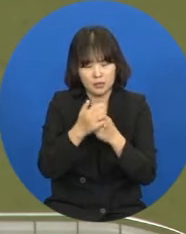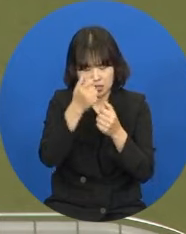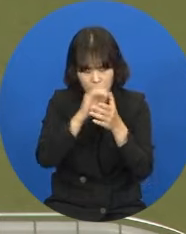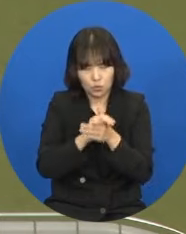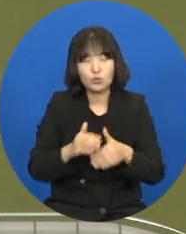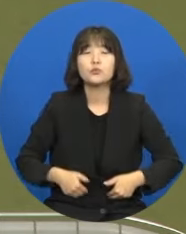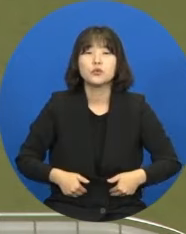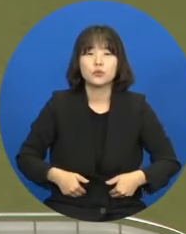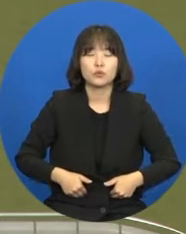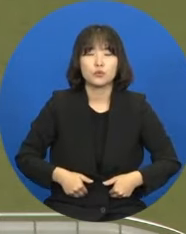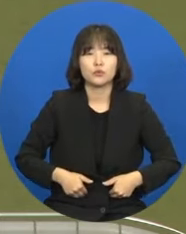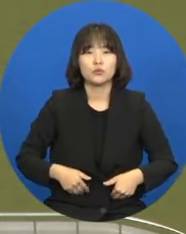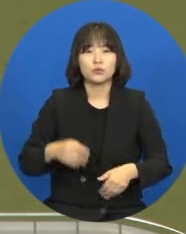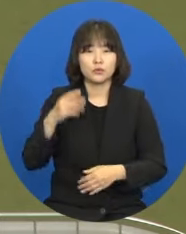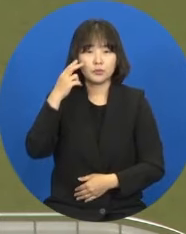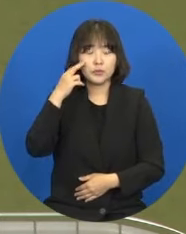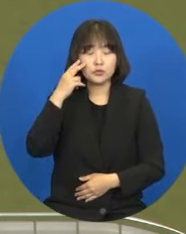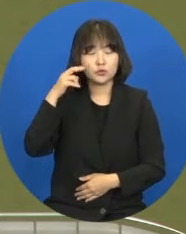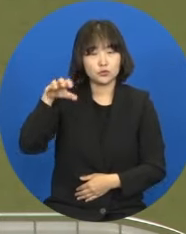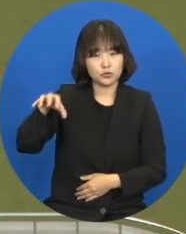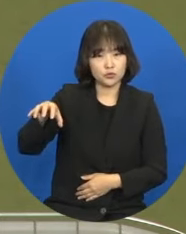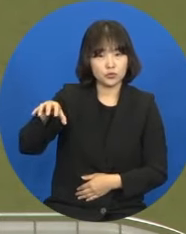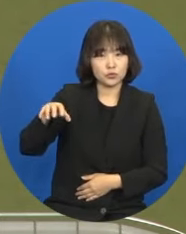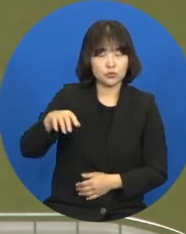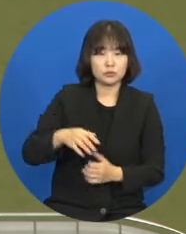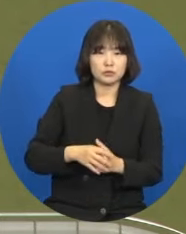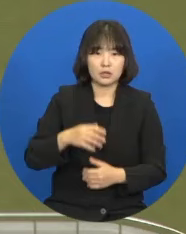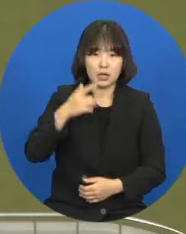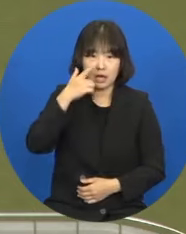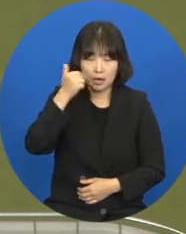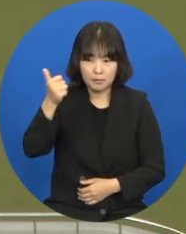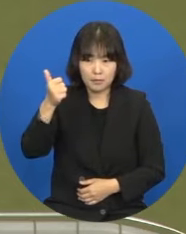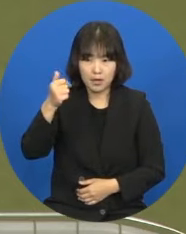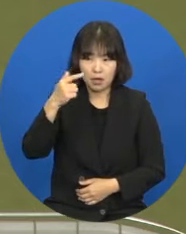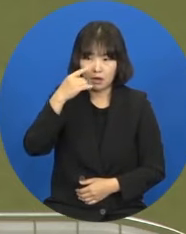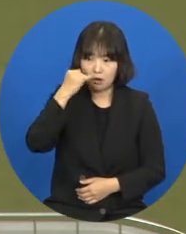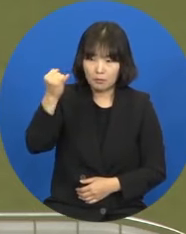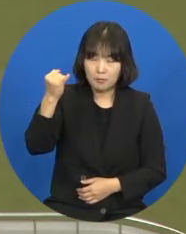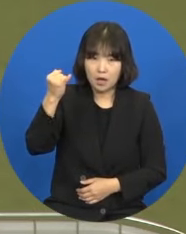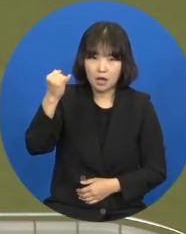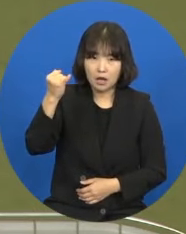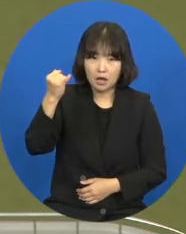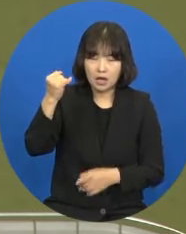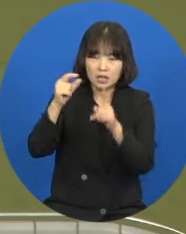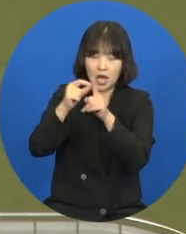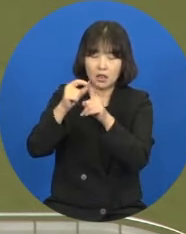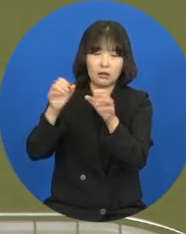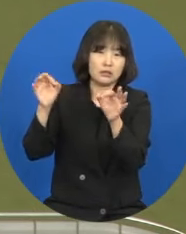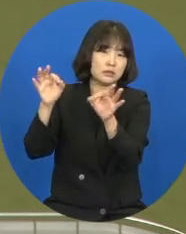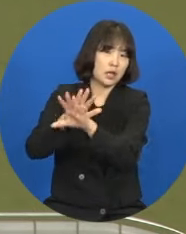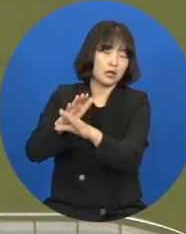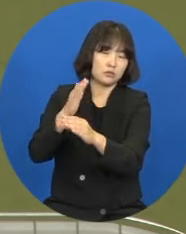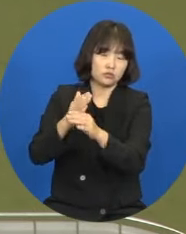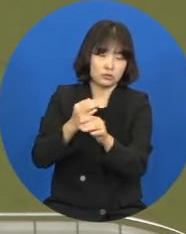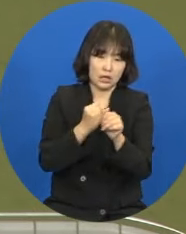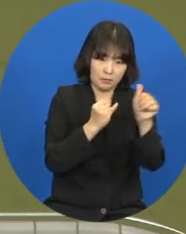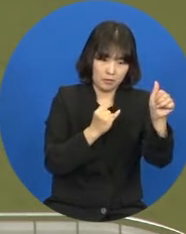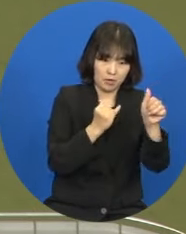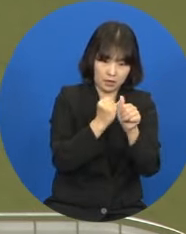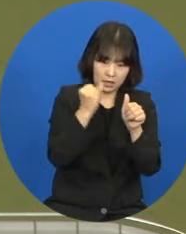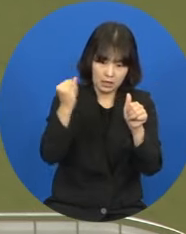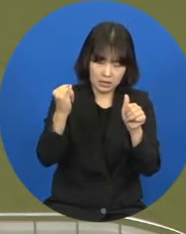여러분 이제 미국에서 아빠와 엄마의 단어가 점차 사라지고 있습니다 남편과 아내란